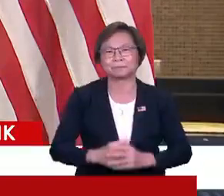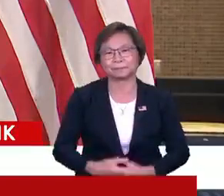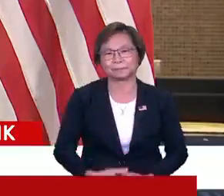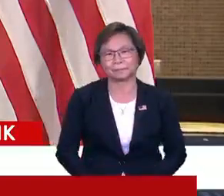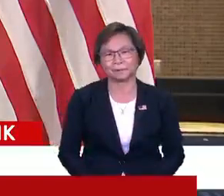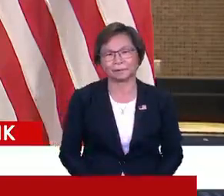g-star